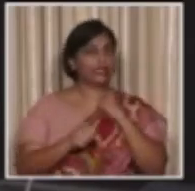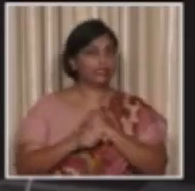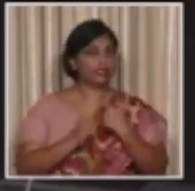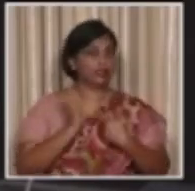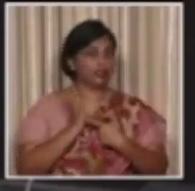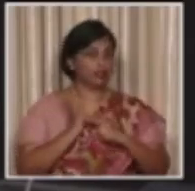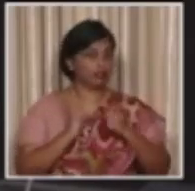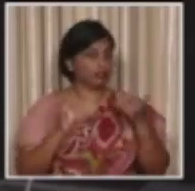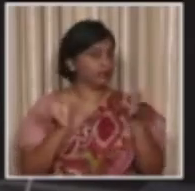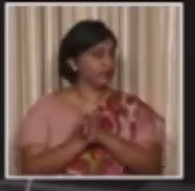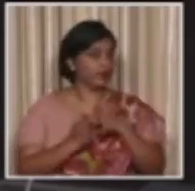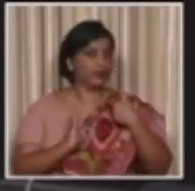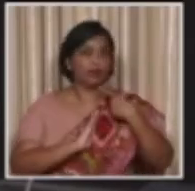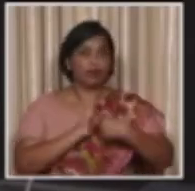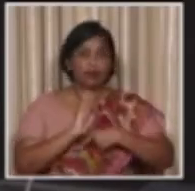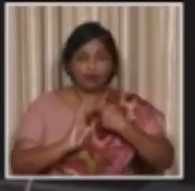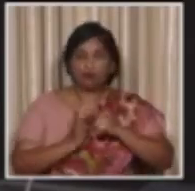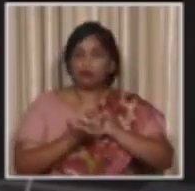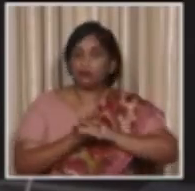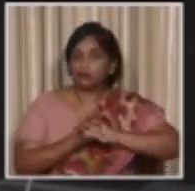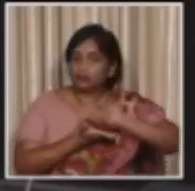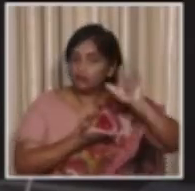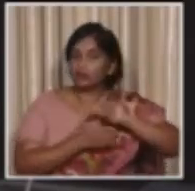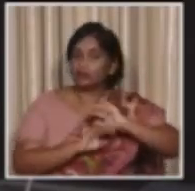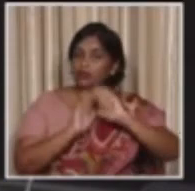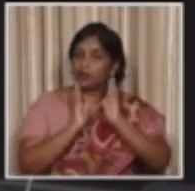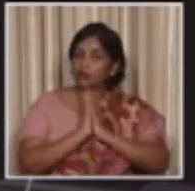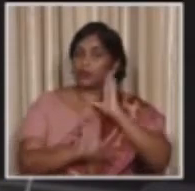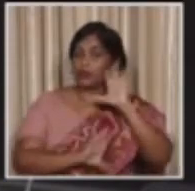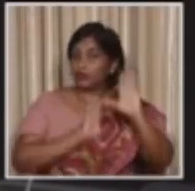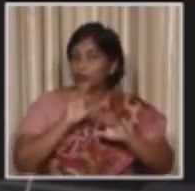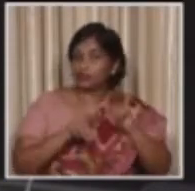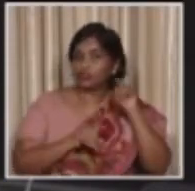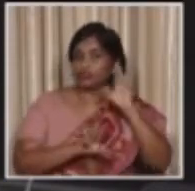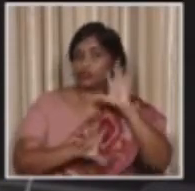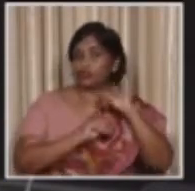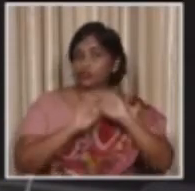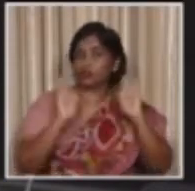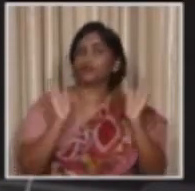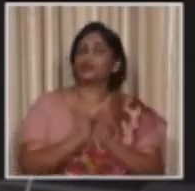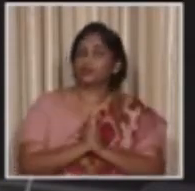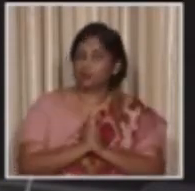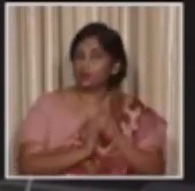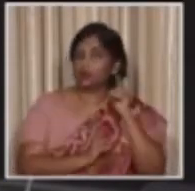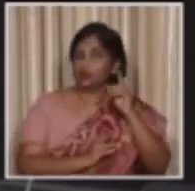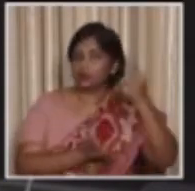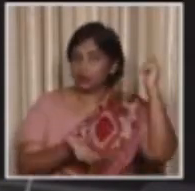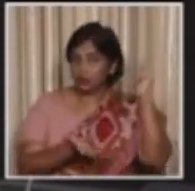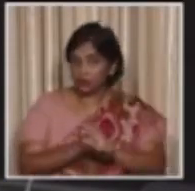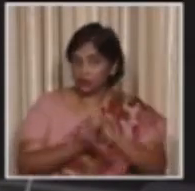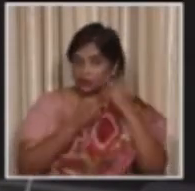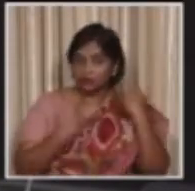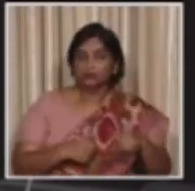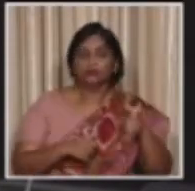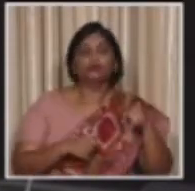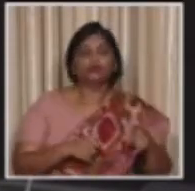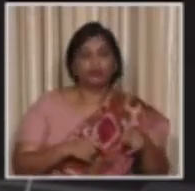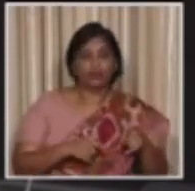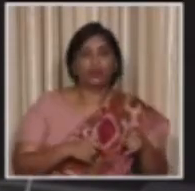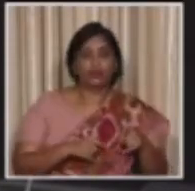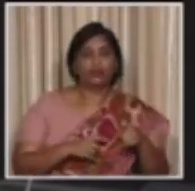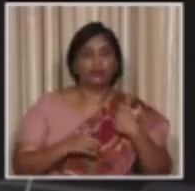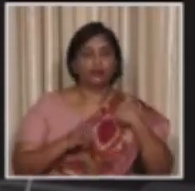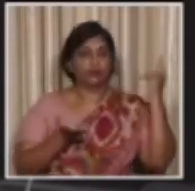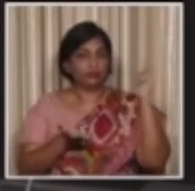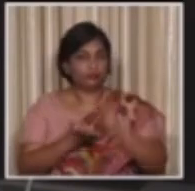පස්සේ ලංකාවෙන් එළියට යන සියලු දෙනාගේ දත්ත සහ ඔවුන් සමග තියෙන තොරතුරු ටික සහ ඔවුන් පැමිණුණයින් පස්සේ ඔවුන්ගේ රීඉන්ටිග්‍රේෂන් පාර්ට්